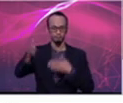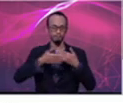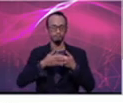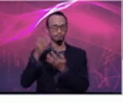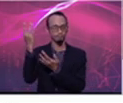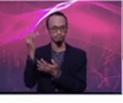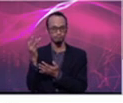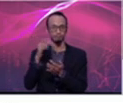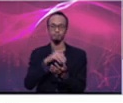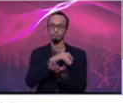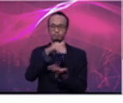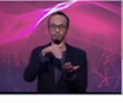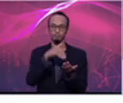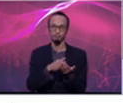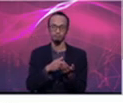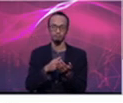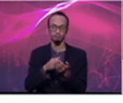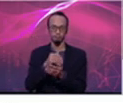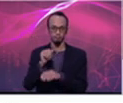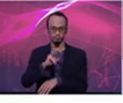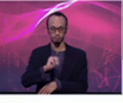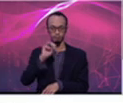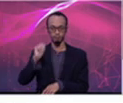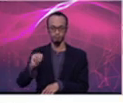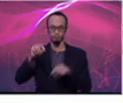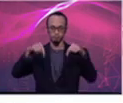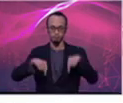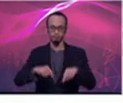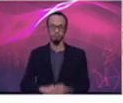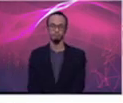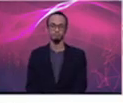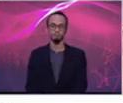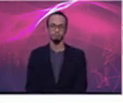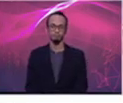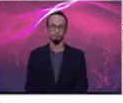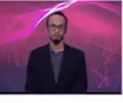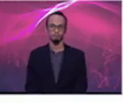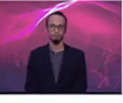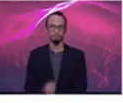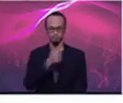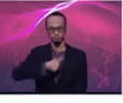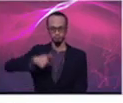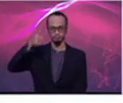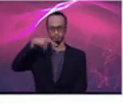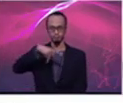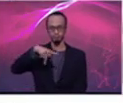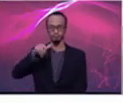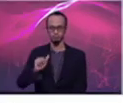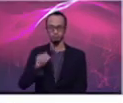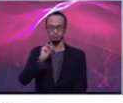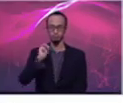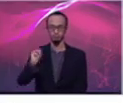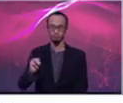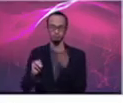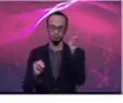Dinanti di pusat pemulihan akhlak PPA machang hari ini pengarah PPA machang Mohamad Nasir